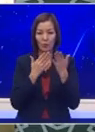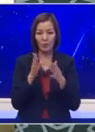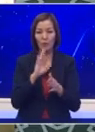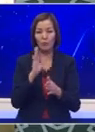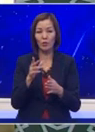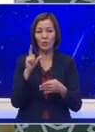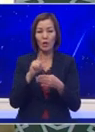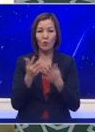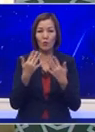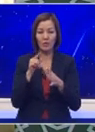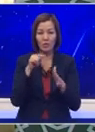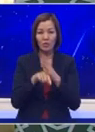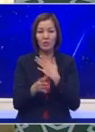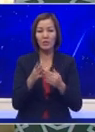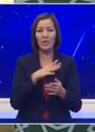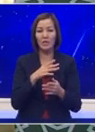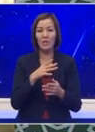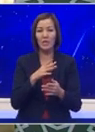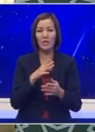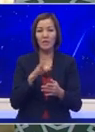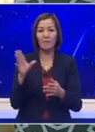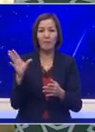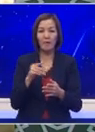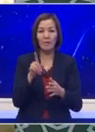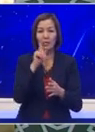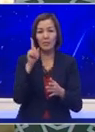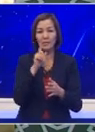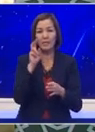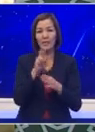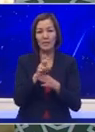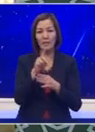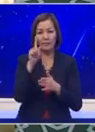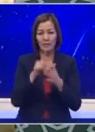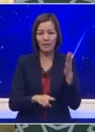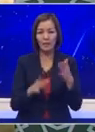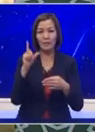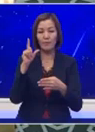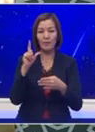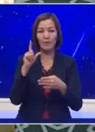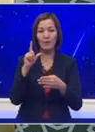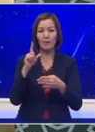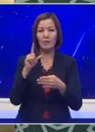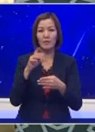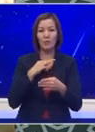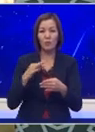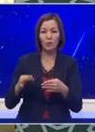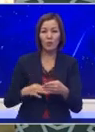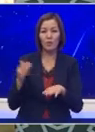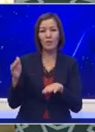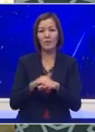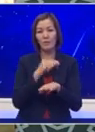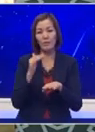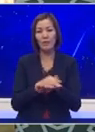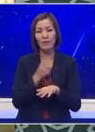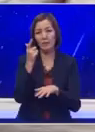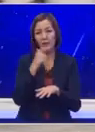бар ауылдың ұлы иманды қызы ибалы дейді, қазақтың қанатты сөзі бар. Осы ауыл міне ашылып, ұлдары иманды, қыздары ибалы болып өссін деген